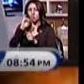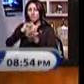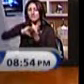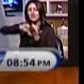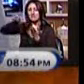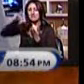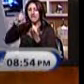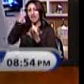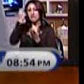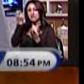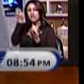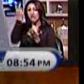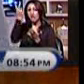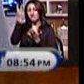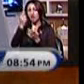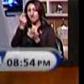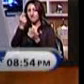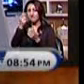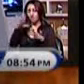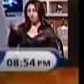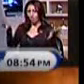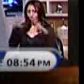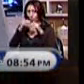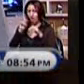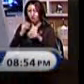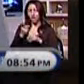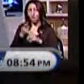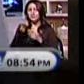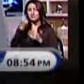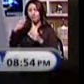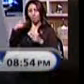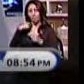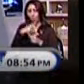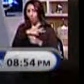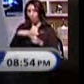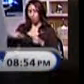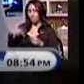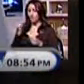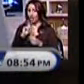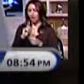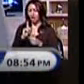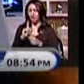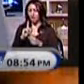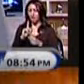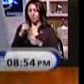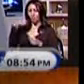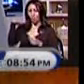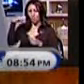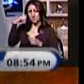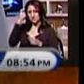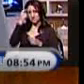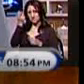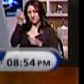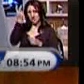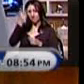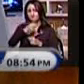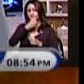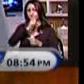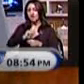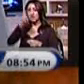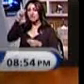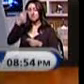ثقافية. صحيح نحن ضد إهدار المال العام بأي شكل من الأشكال، بس لما تعرف مثلا وزارة الثقافة الفرنسية بتدفع أموال طائلة